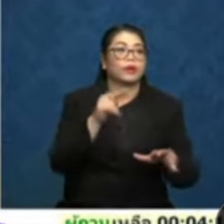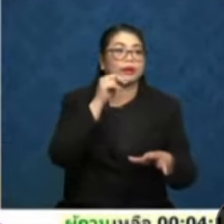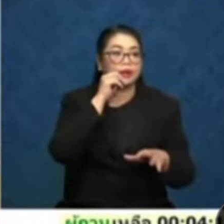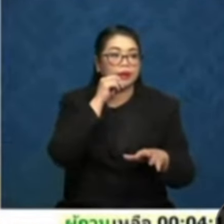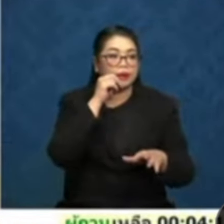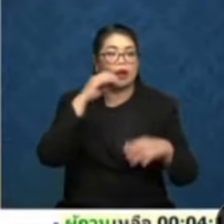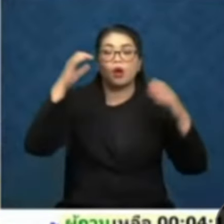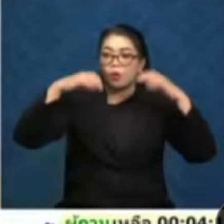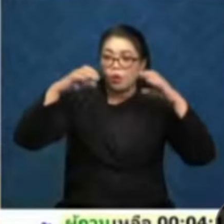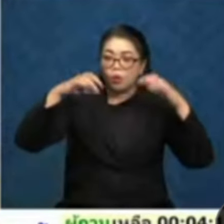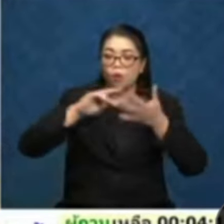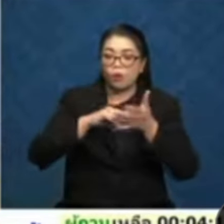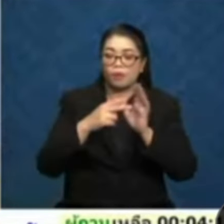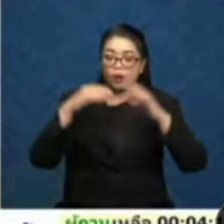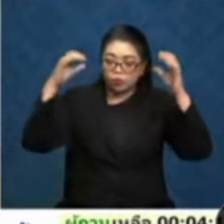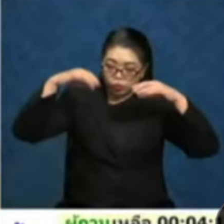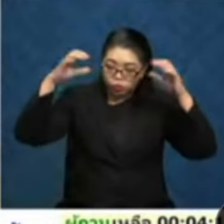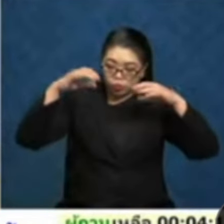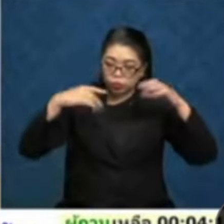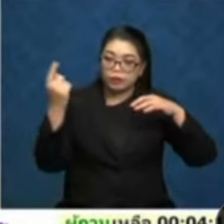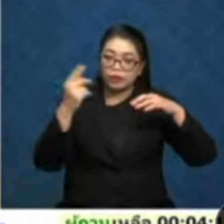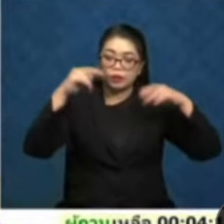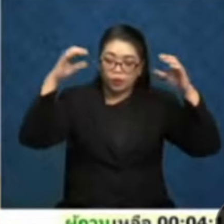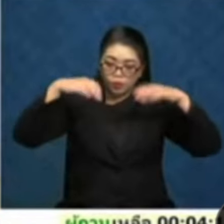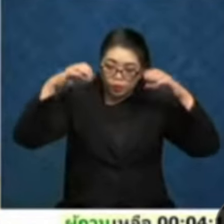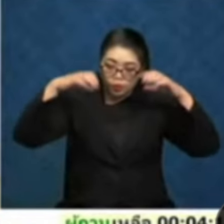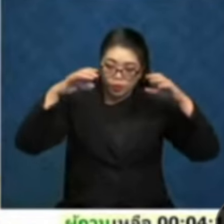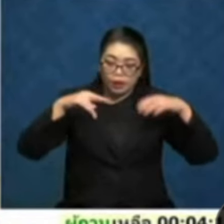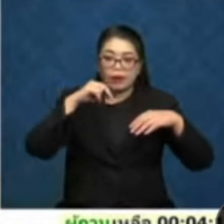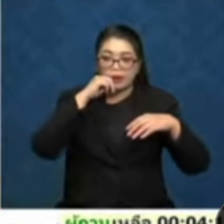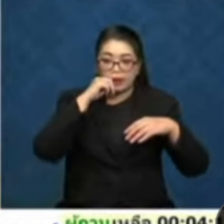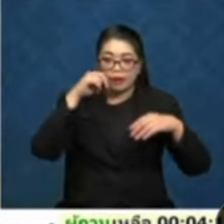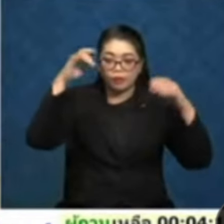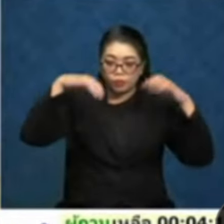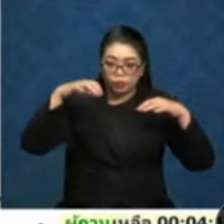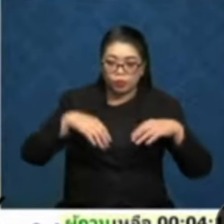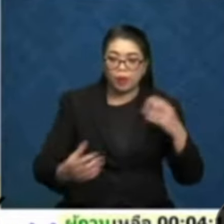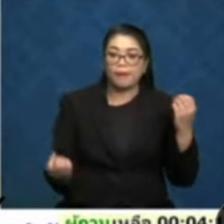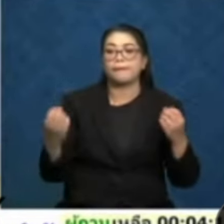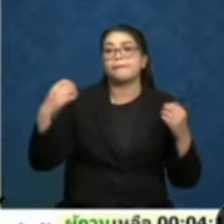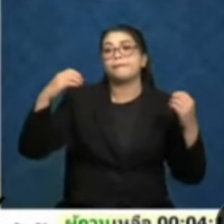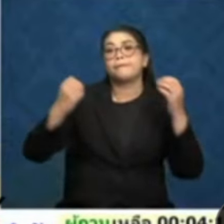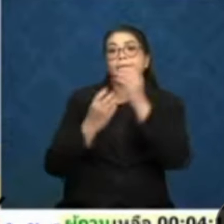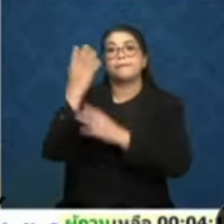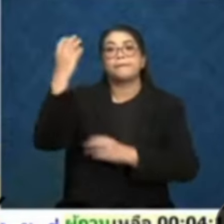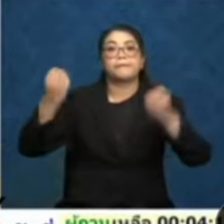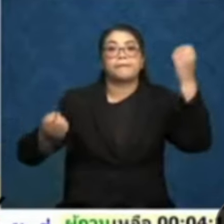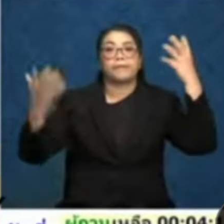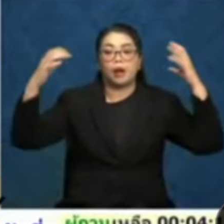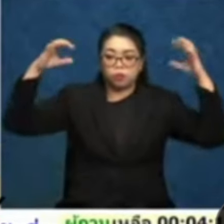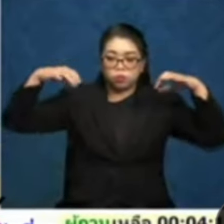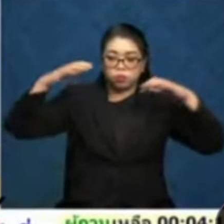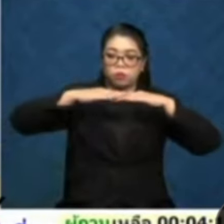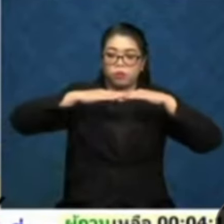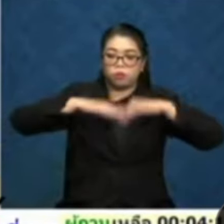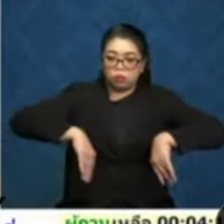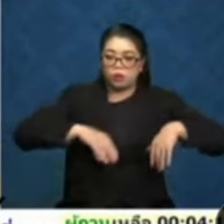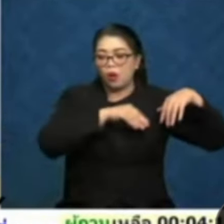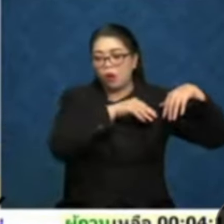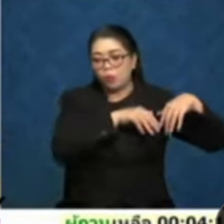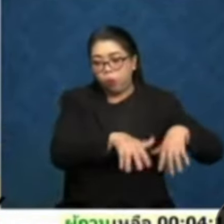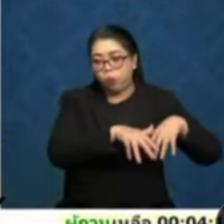ฝนนี้ไม่ได้หมายถึงว่าเฉพาะน้ำฝนที่ที่ตกลงมาในแม่น้ำลำคลองนะครับแต่หมายถึงน้ำฝนที่ตกไปในป่าเขาที่เกิดปัญหาดินโคนถล่มแล้วก็